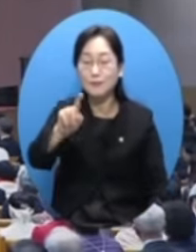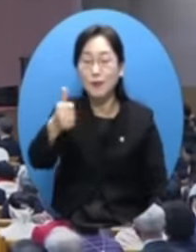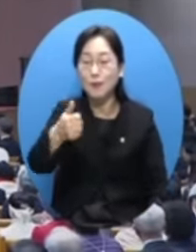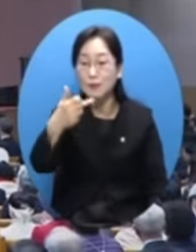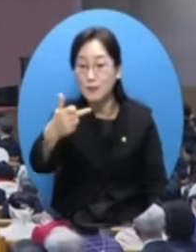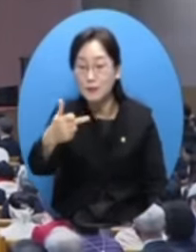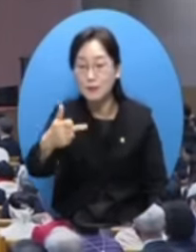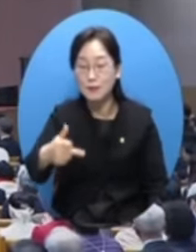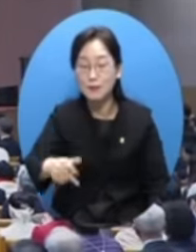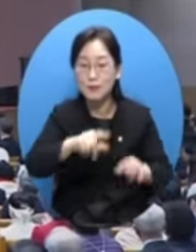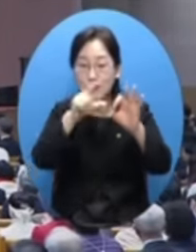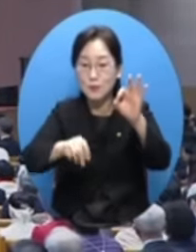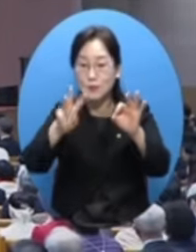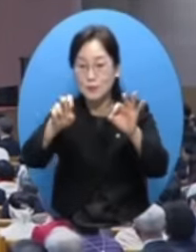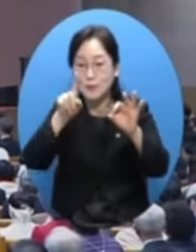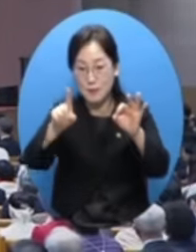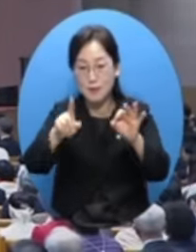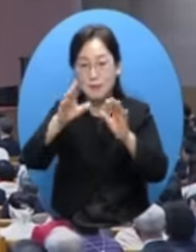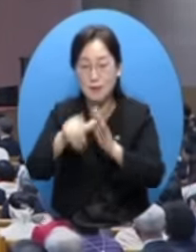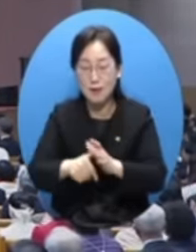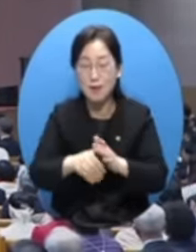1517년 10월 31일 비텐베르크